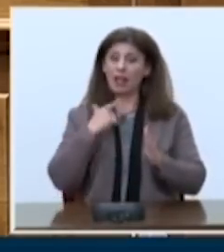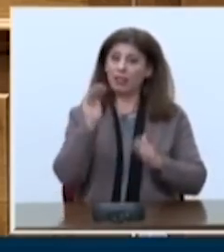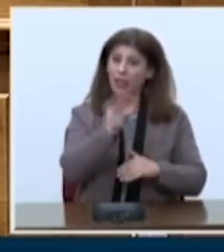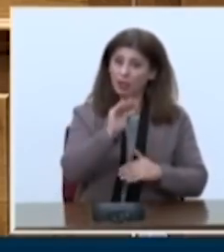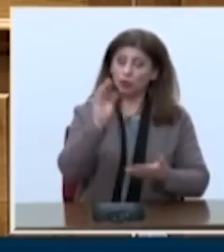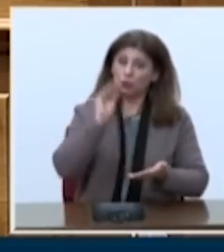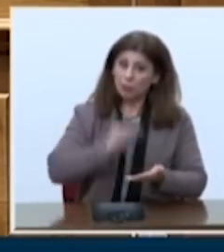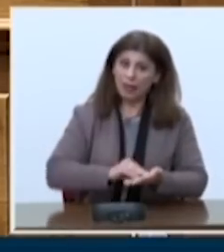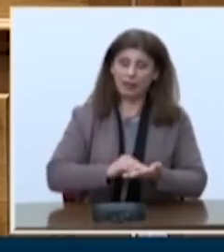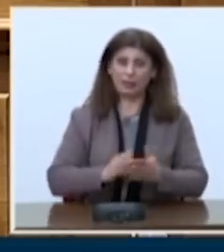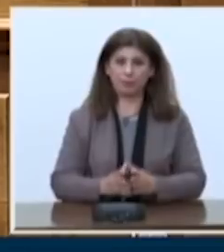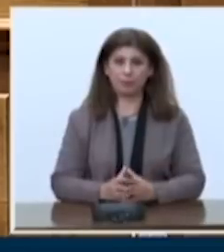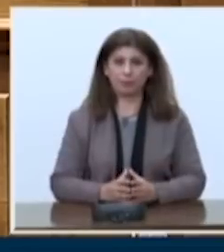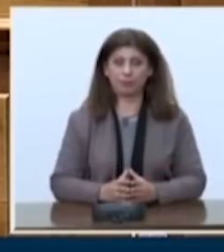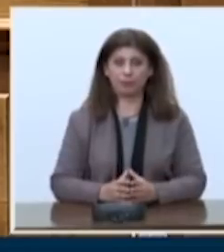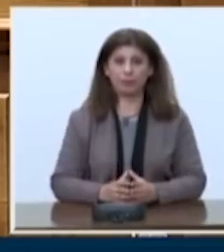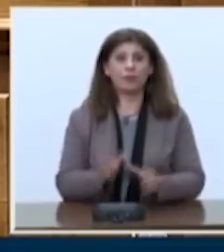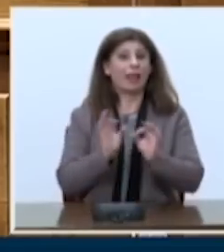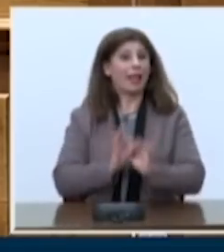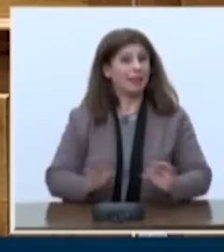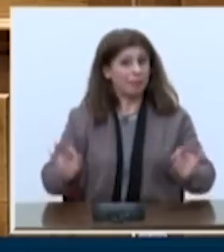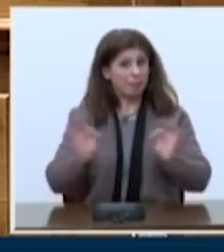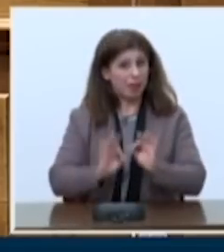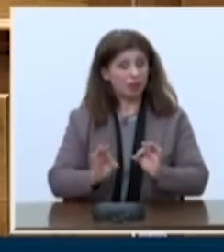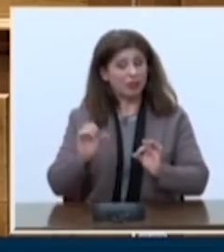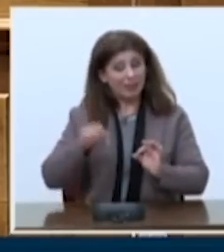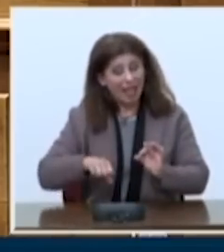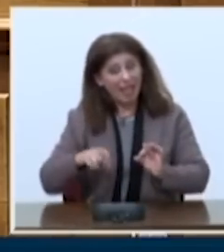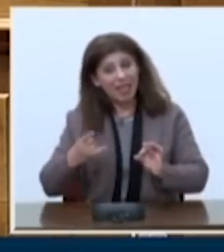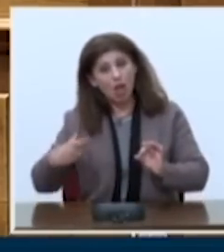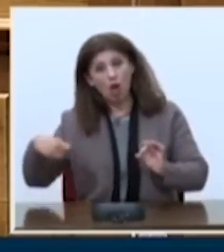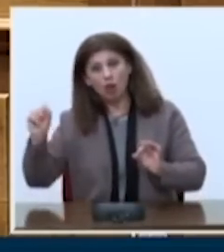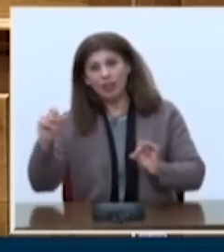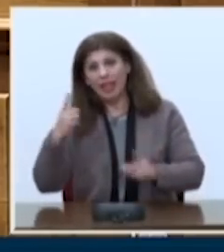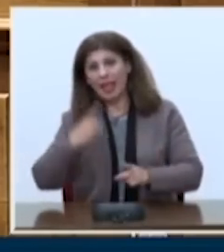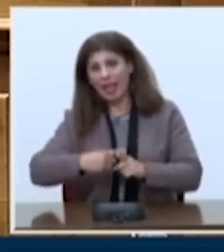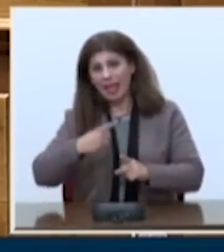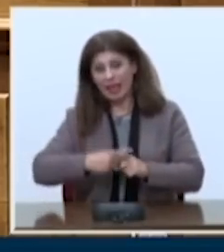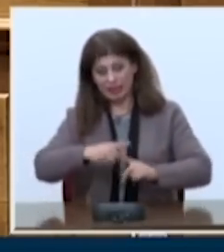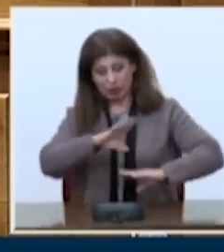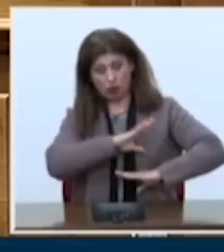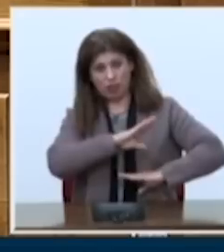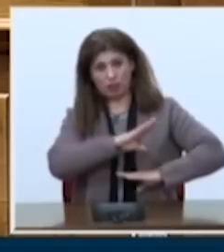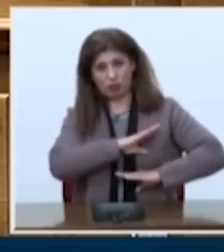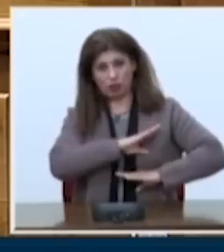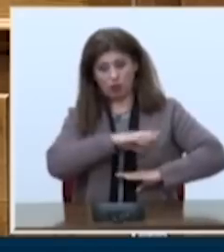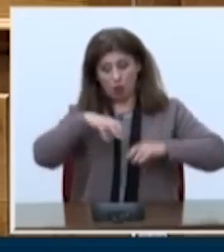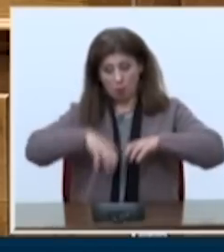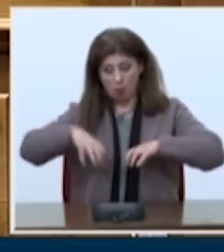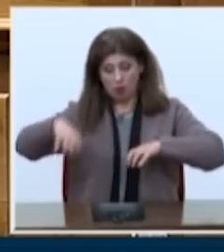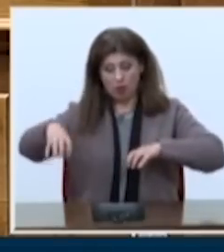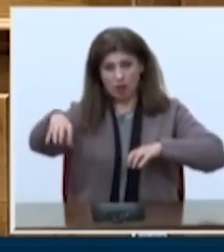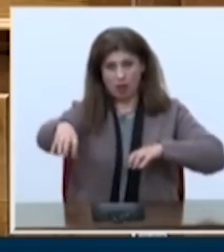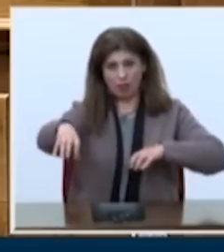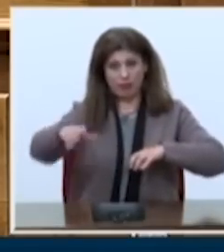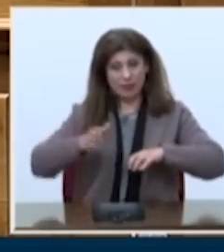μία. Ετοιμάζονται, ναι ή όχι, ελληνικές ένοπλες δυνάμεις και μονάδες να πάρουν